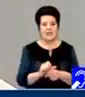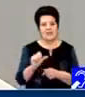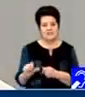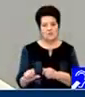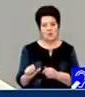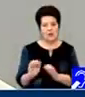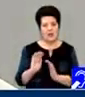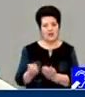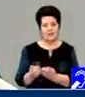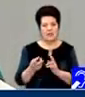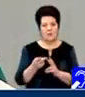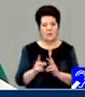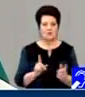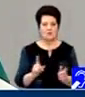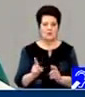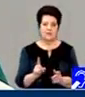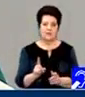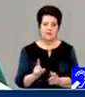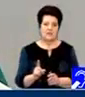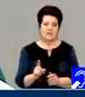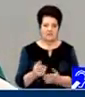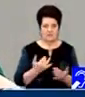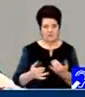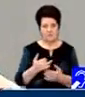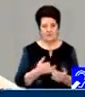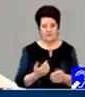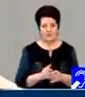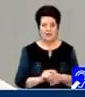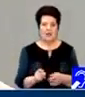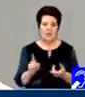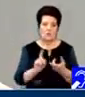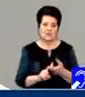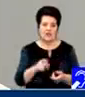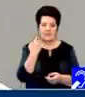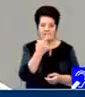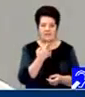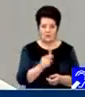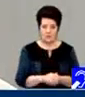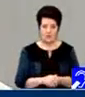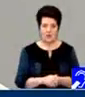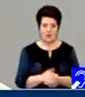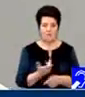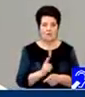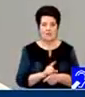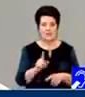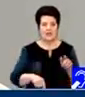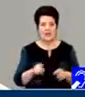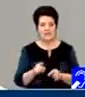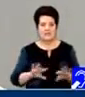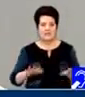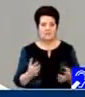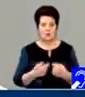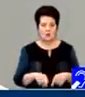a doua ședință, noi am obținut într-adevăr contact vizual ce foarte rar se întâmplă cu